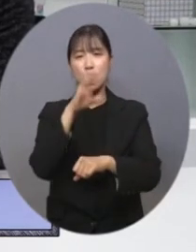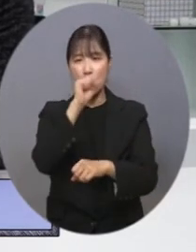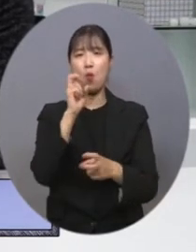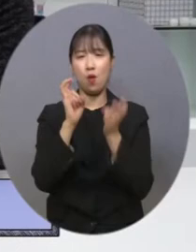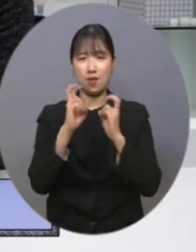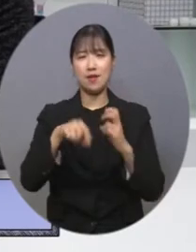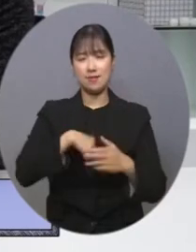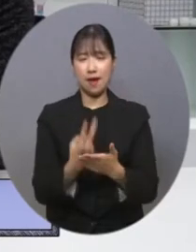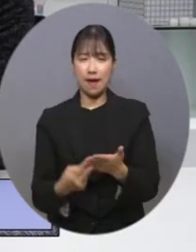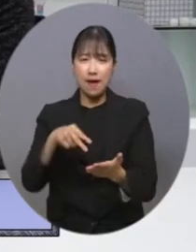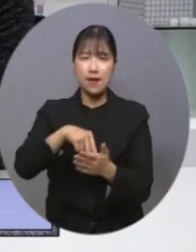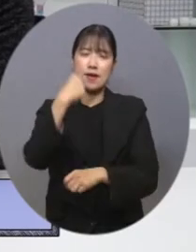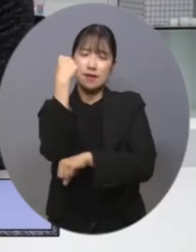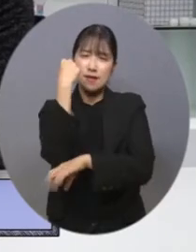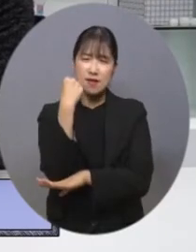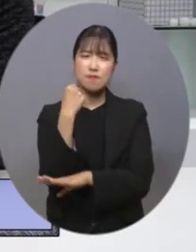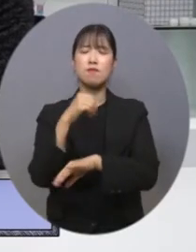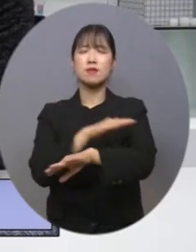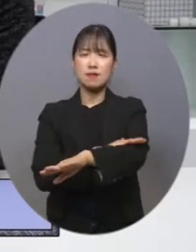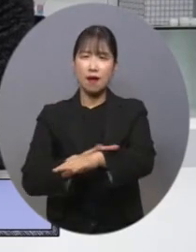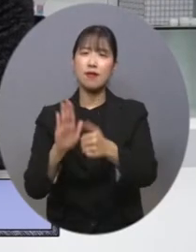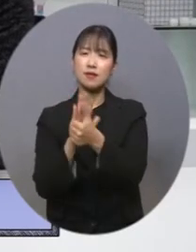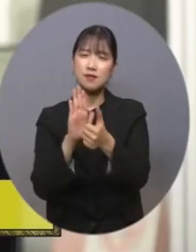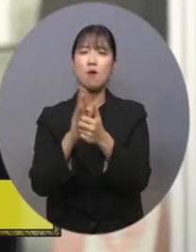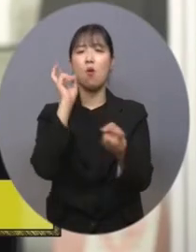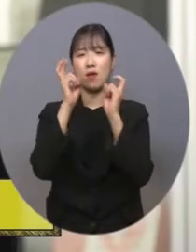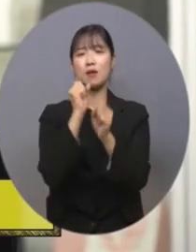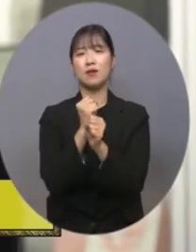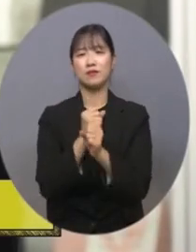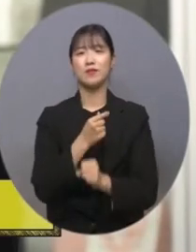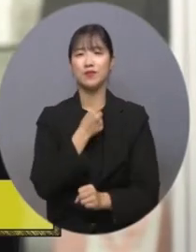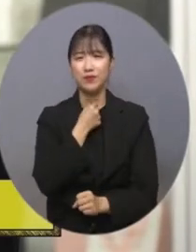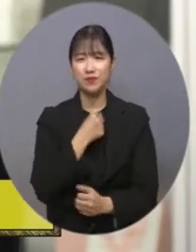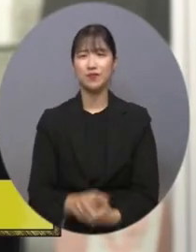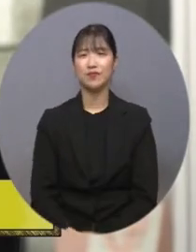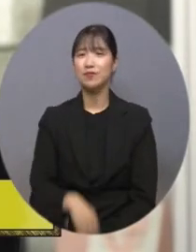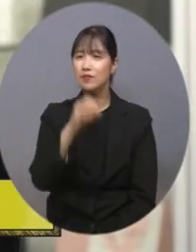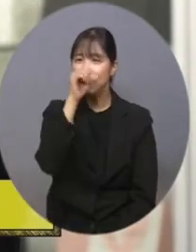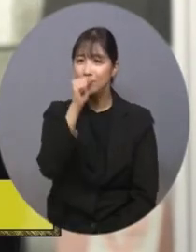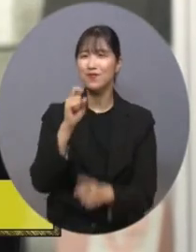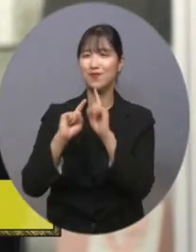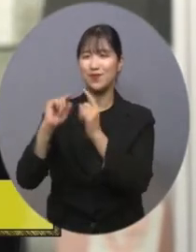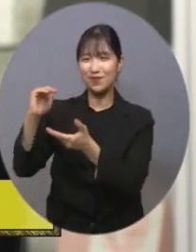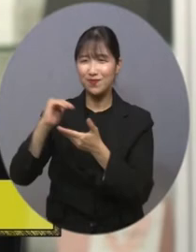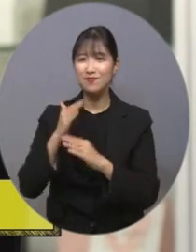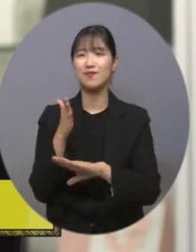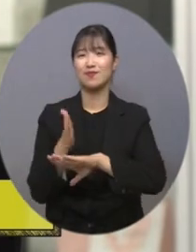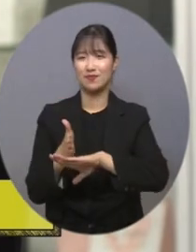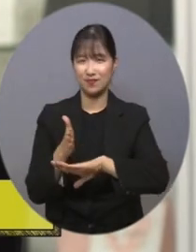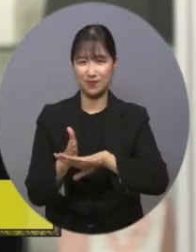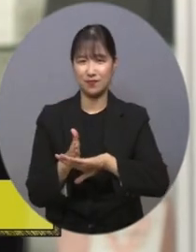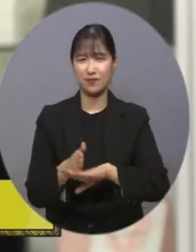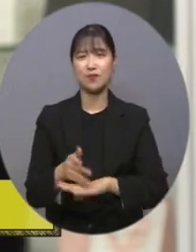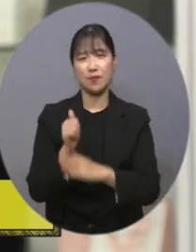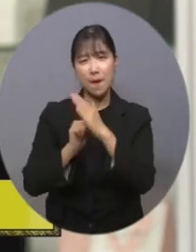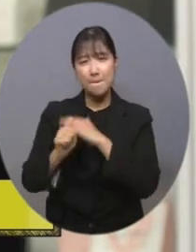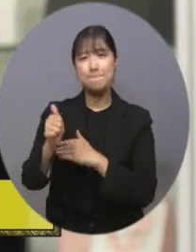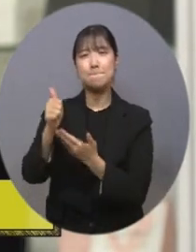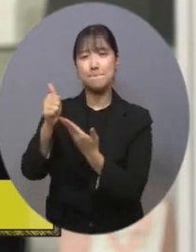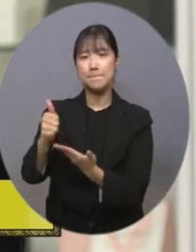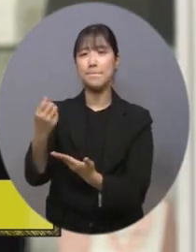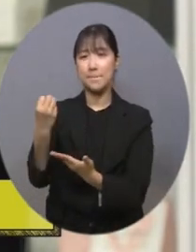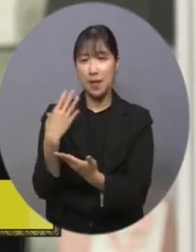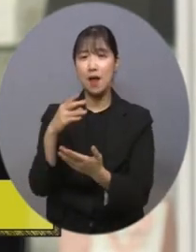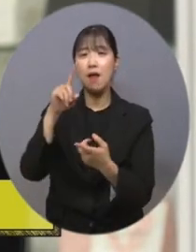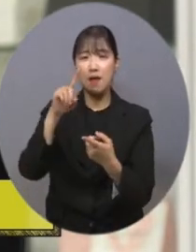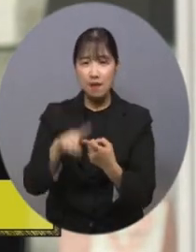제대로 지원한 회사, 그런 회사가 될 수 있도록 만들어보고 싶습니다. 네, 너무 좋은 말씀 감사드립니다. 정말 대표님